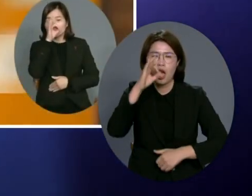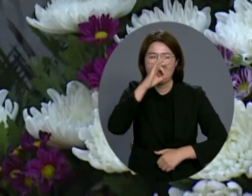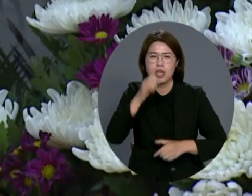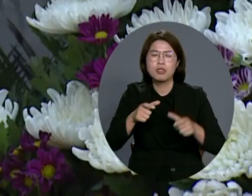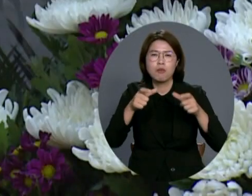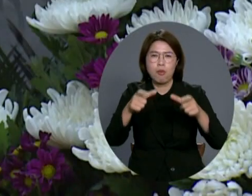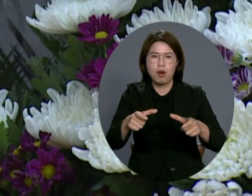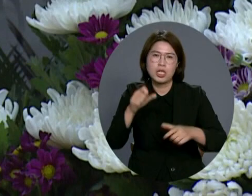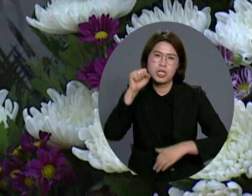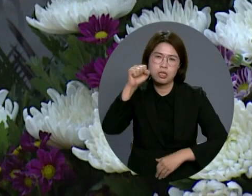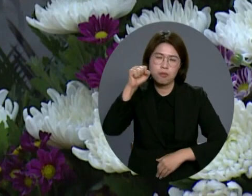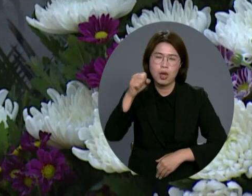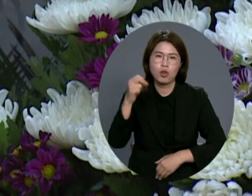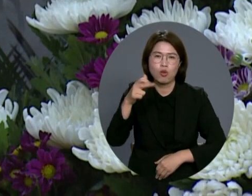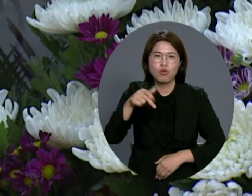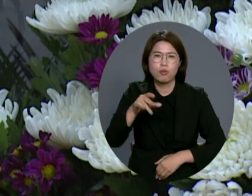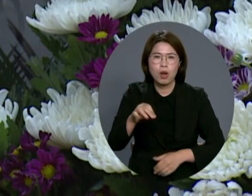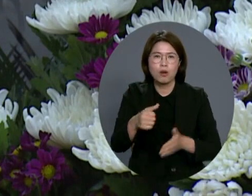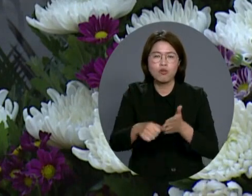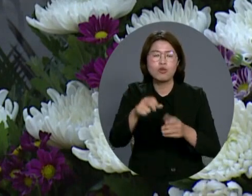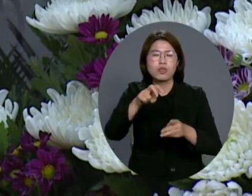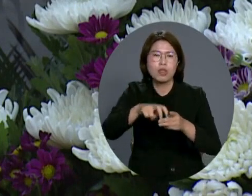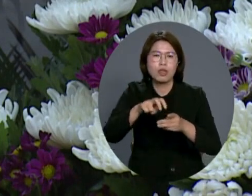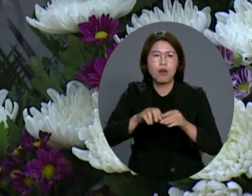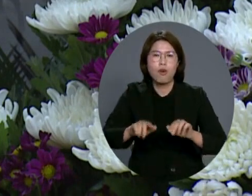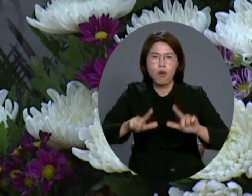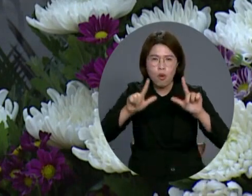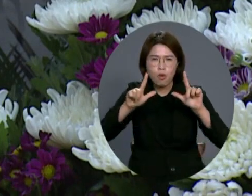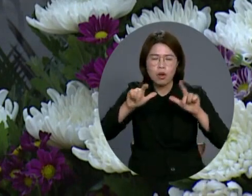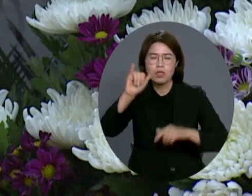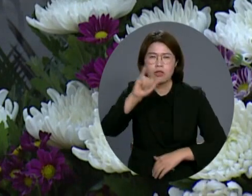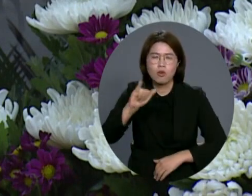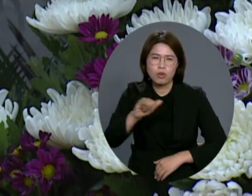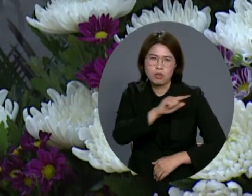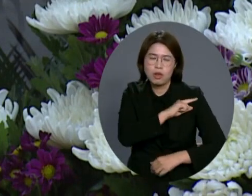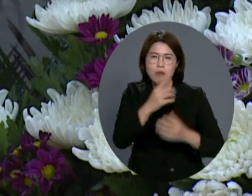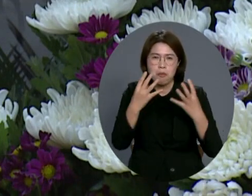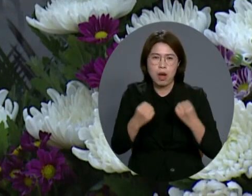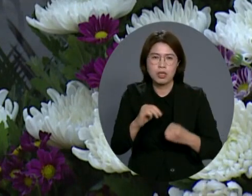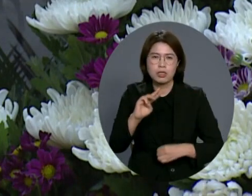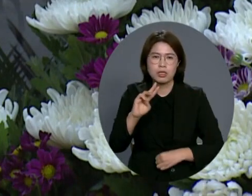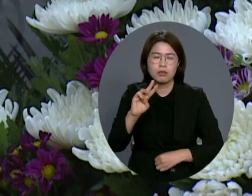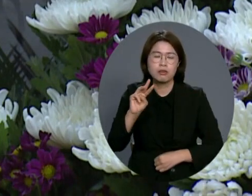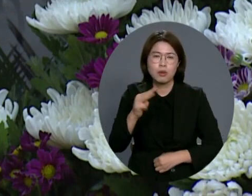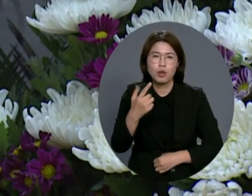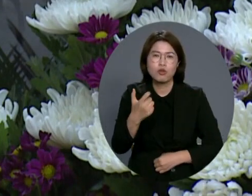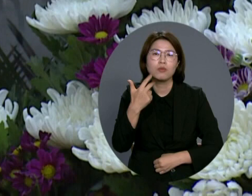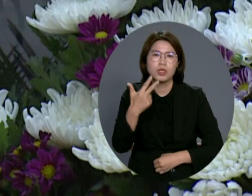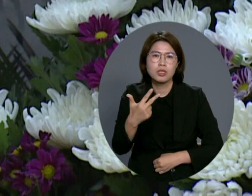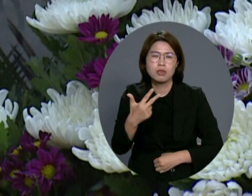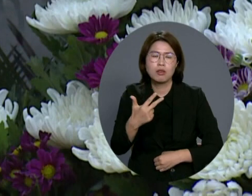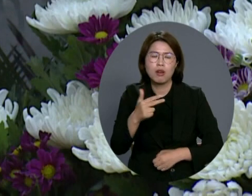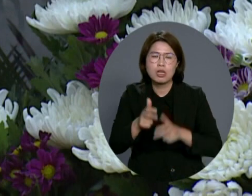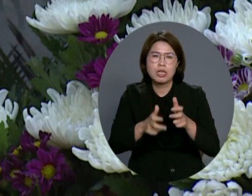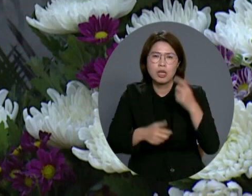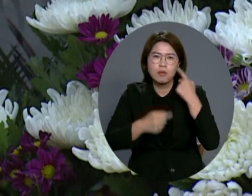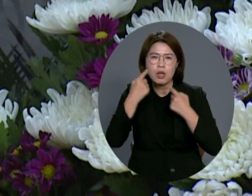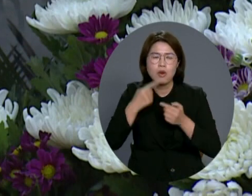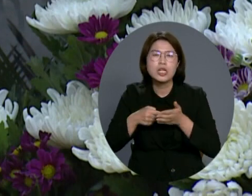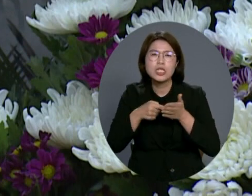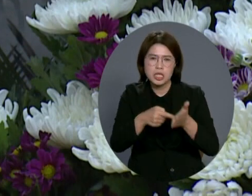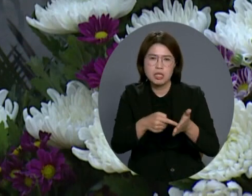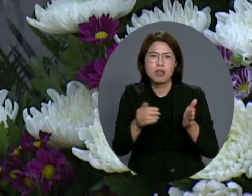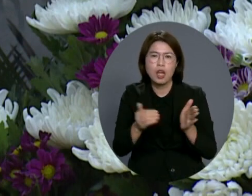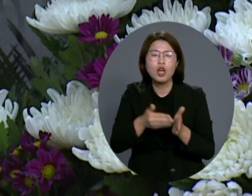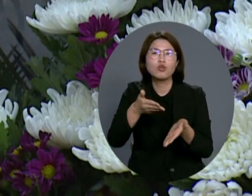집회 쿠팡 대구 물류센터에서 올해 전국에서 가장 많은 367건 산업재의 신청이 접수됐다는